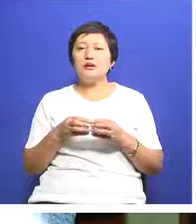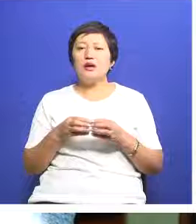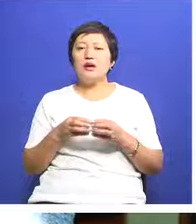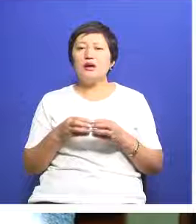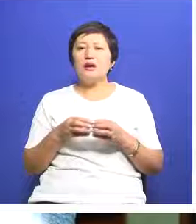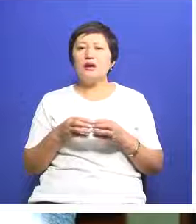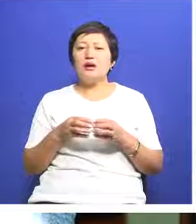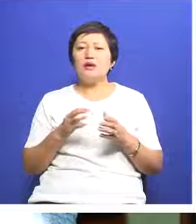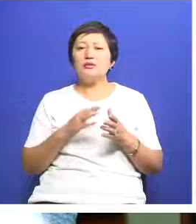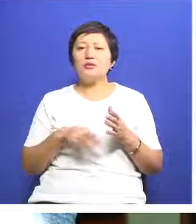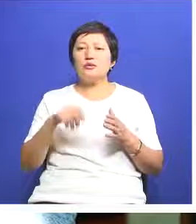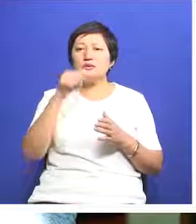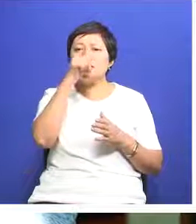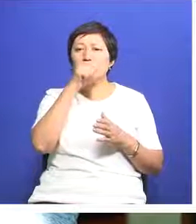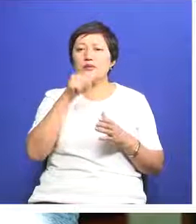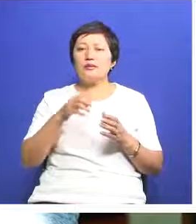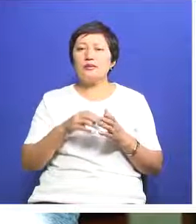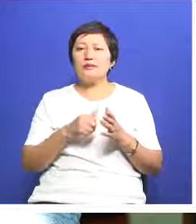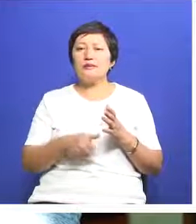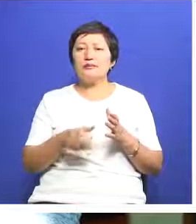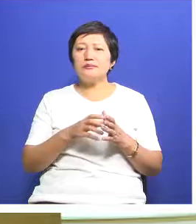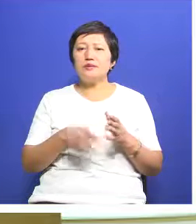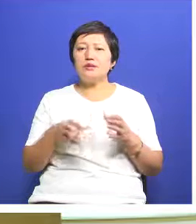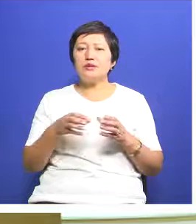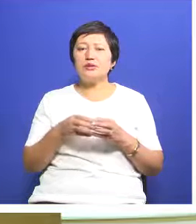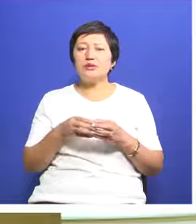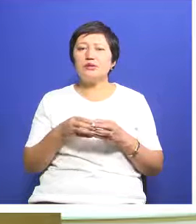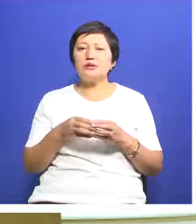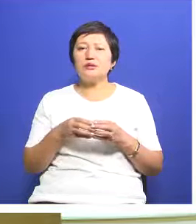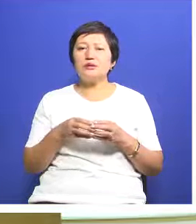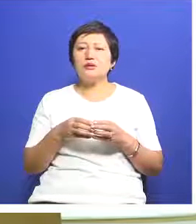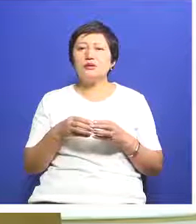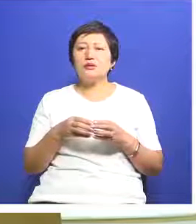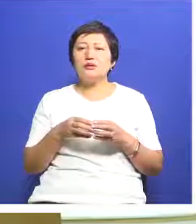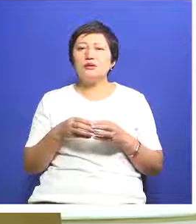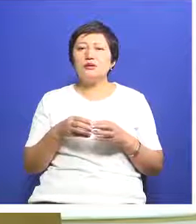9 айда біз 65 адамды тұрақты жұмыспен қамтылған.